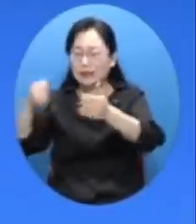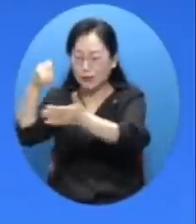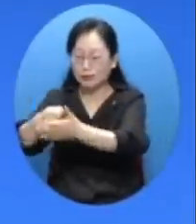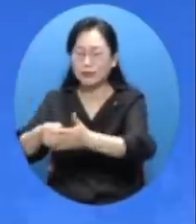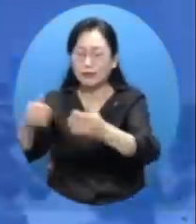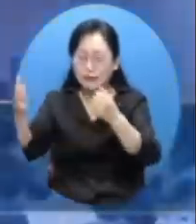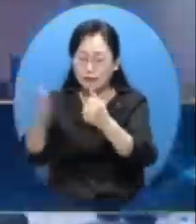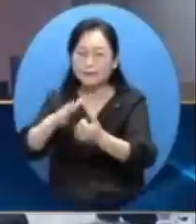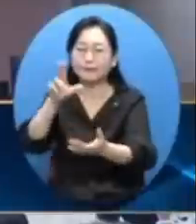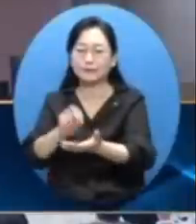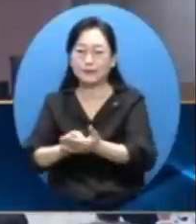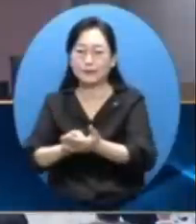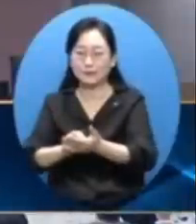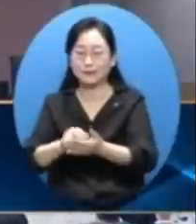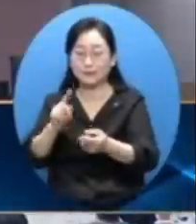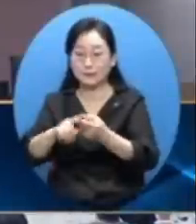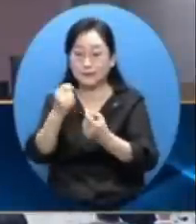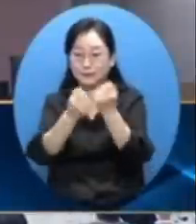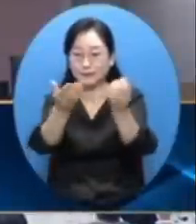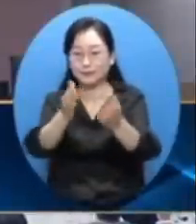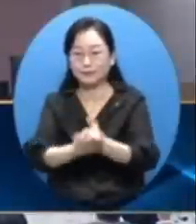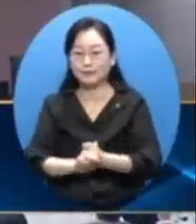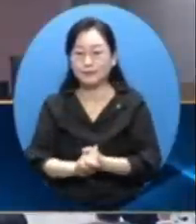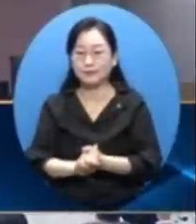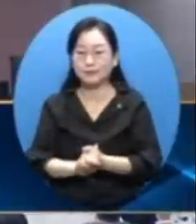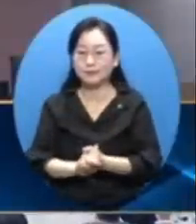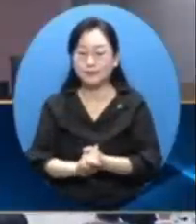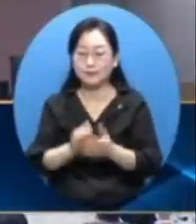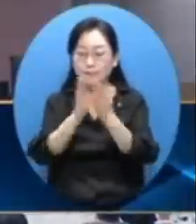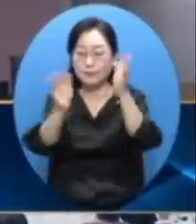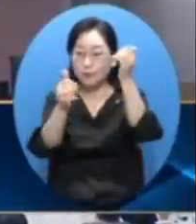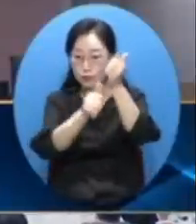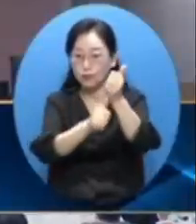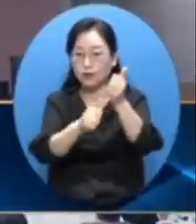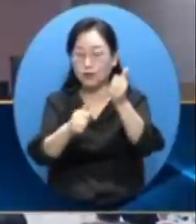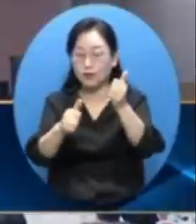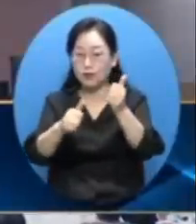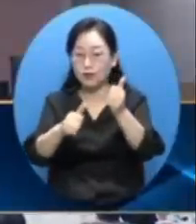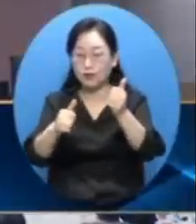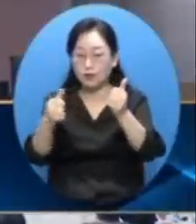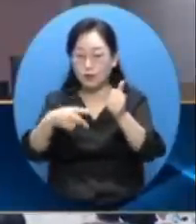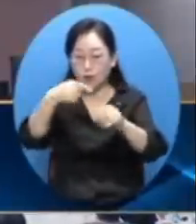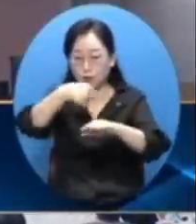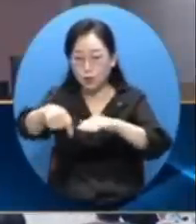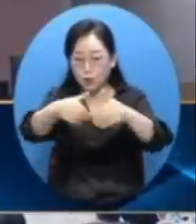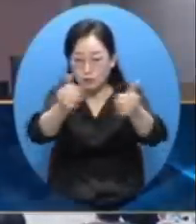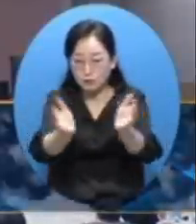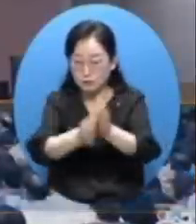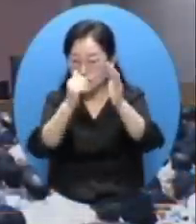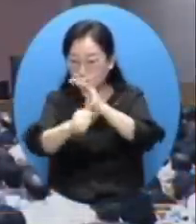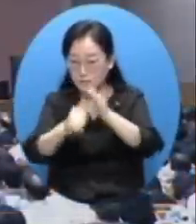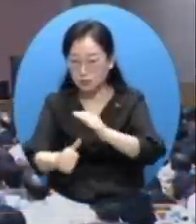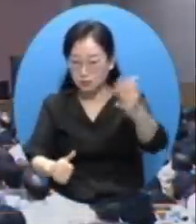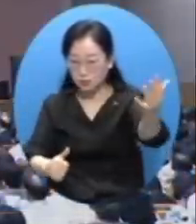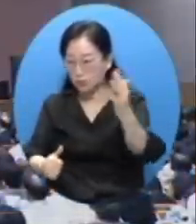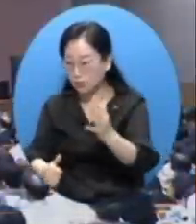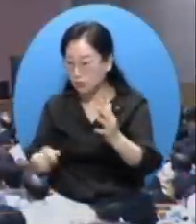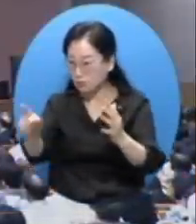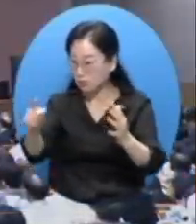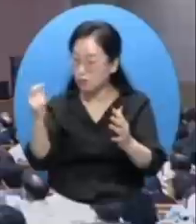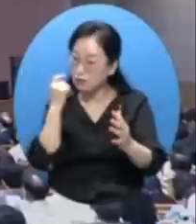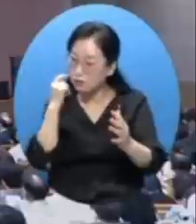결정한 여호수아의 내용이 그 다음에 이어져 나옵니다. 여호수아와 회중을 대표하는 족장들이 그 거짓말에 속아